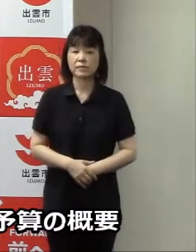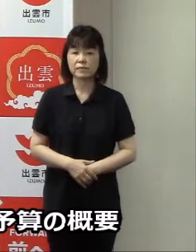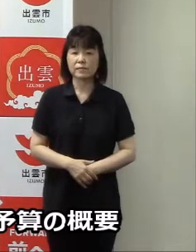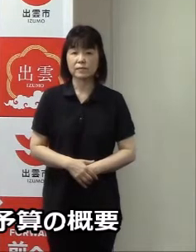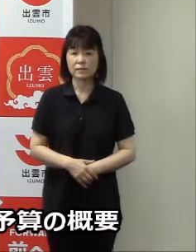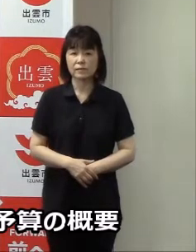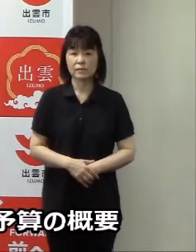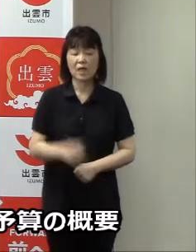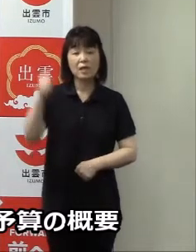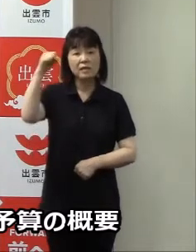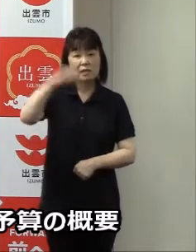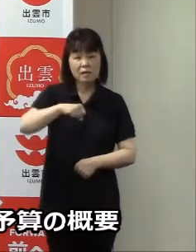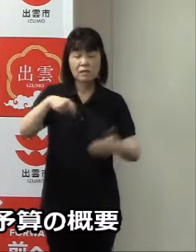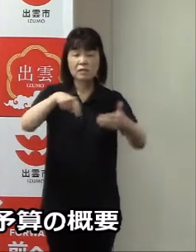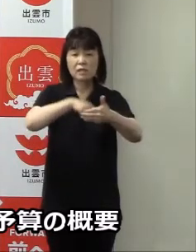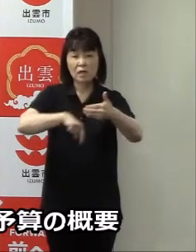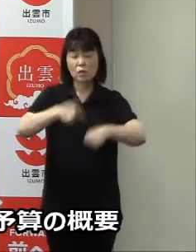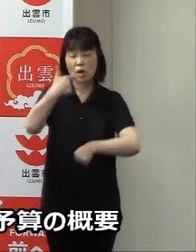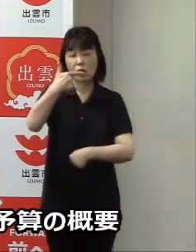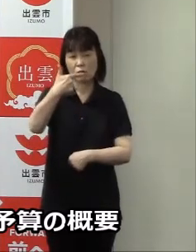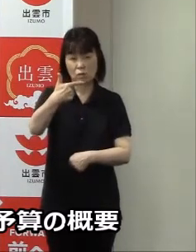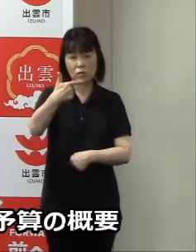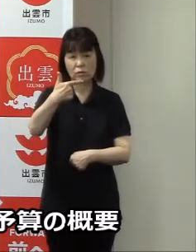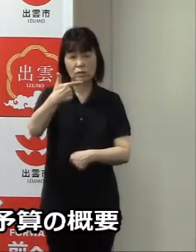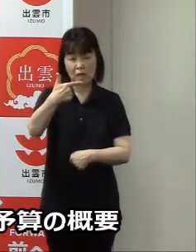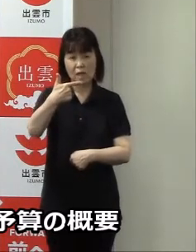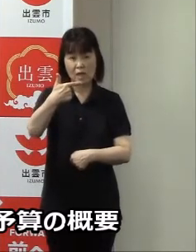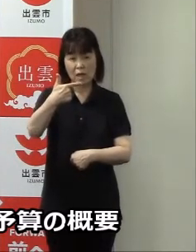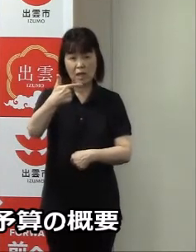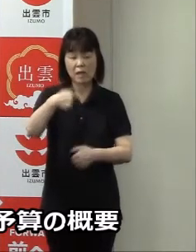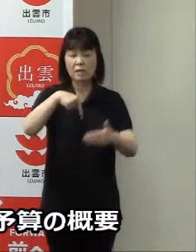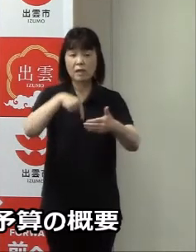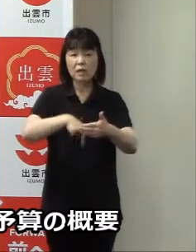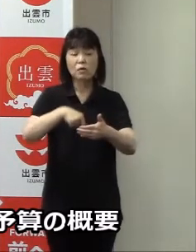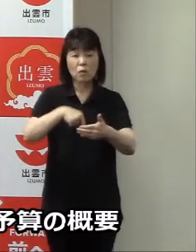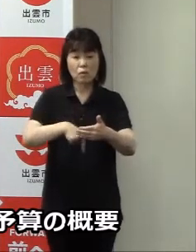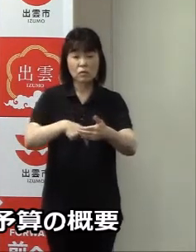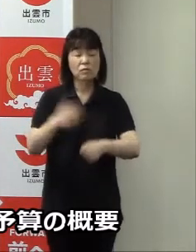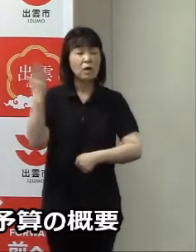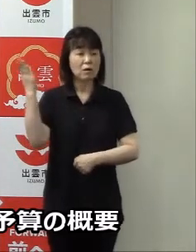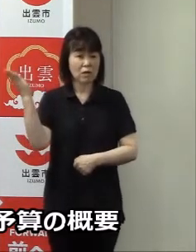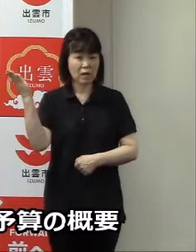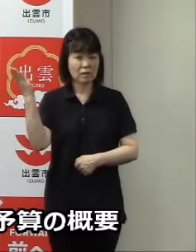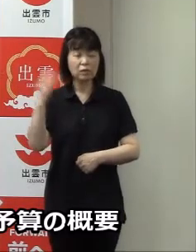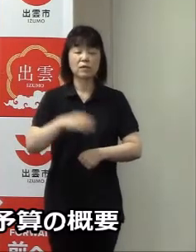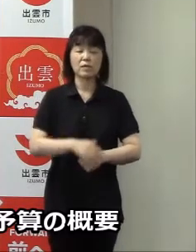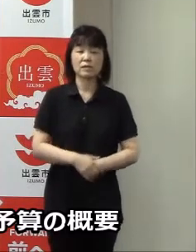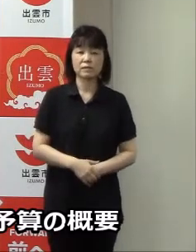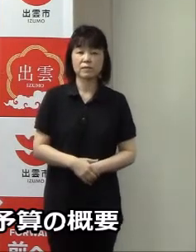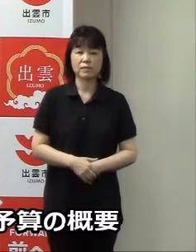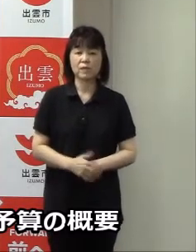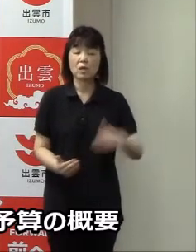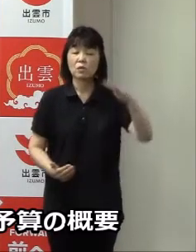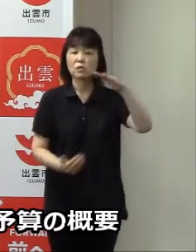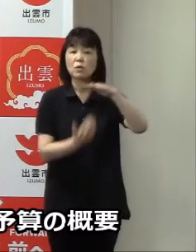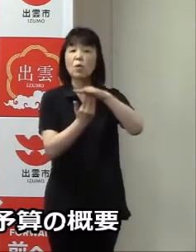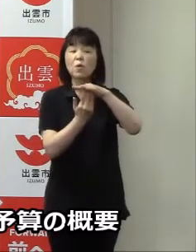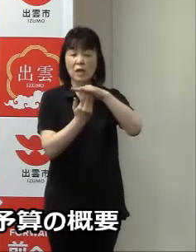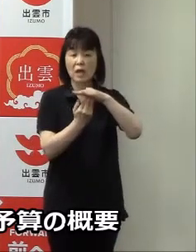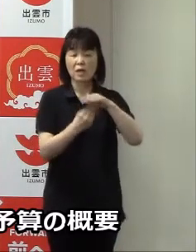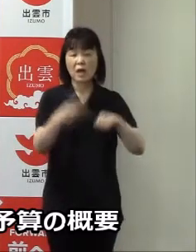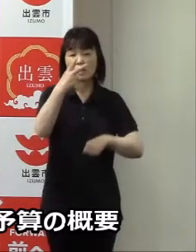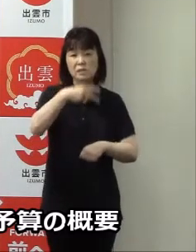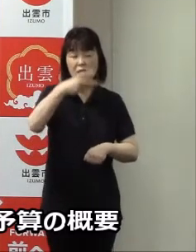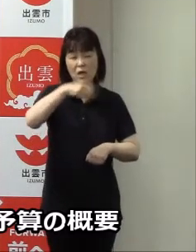採択件数が6件ありまして、内訳についてはご覧の通りであります。上限が2500万とな